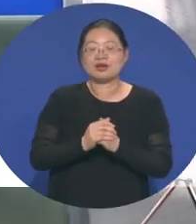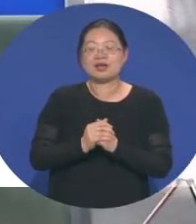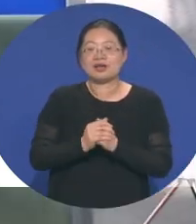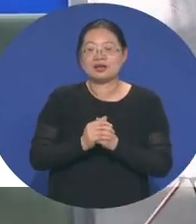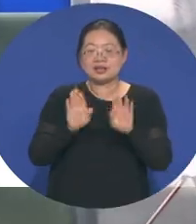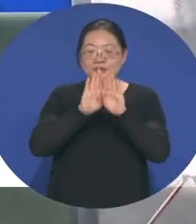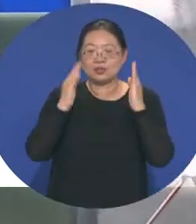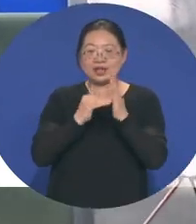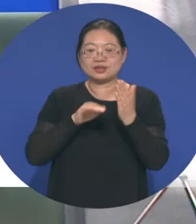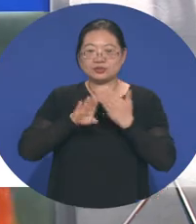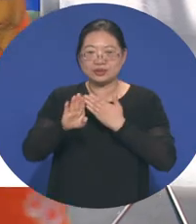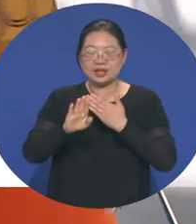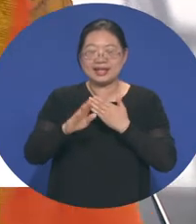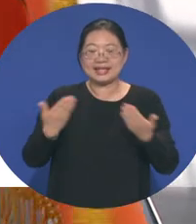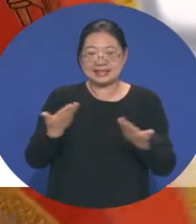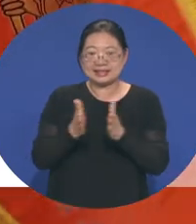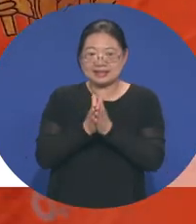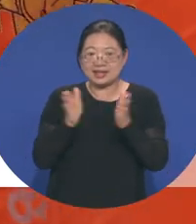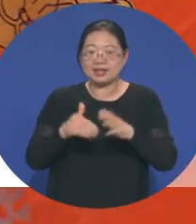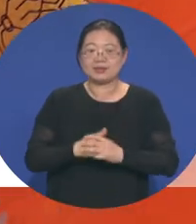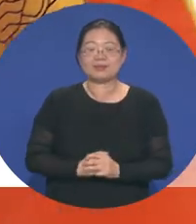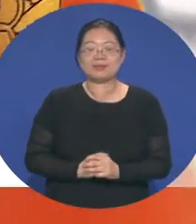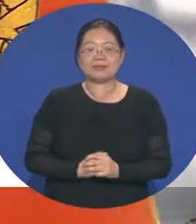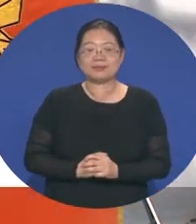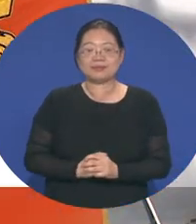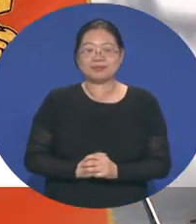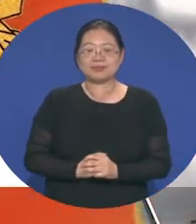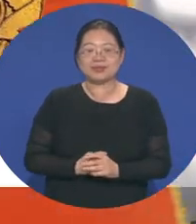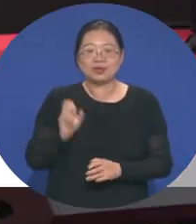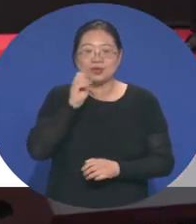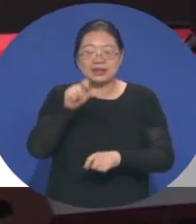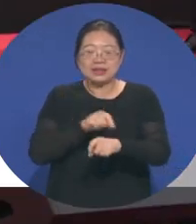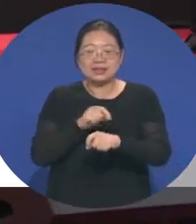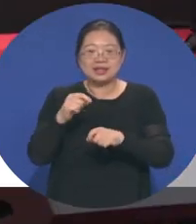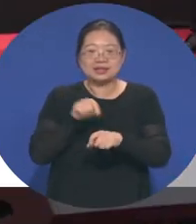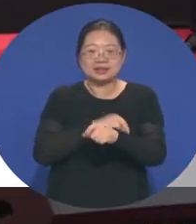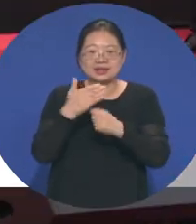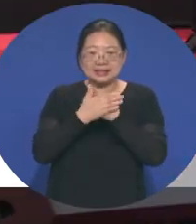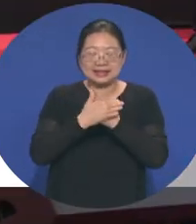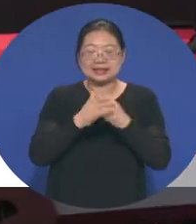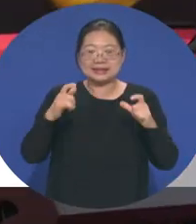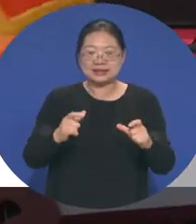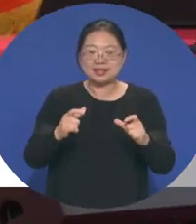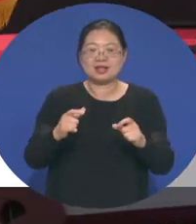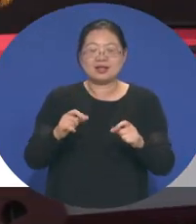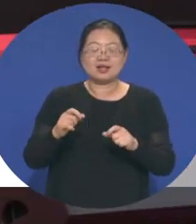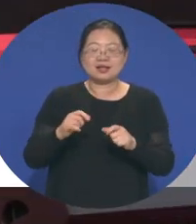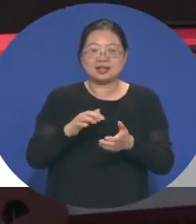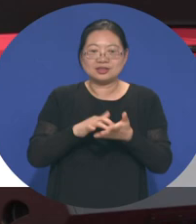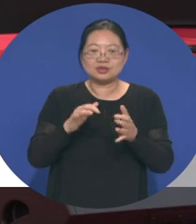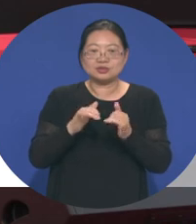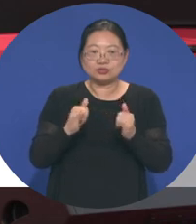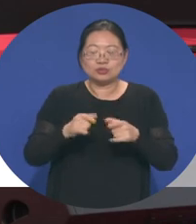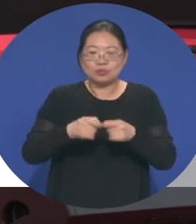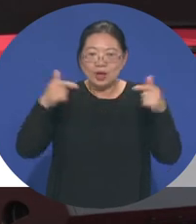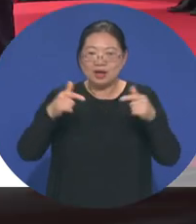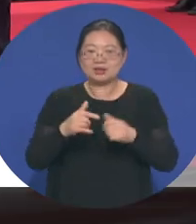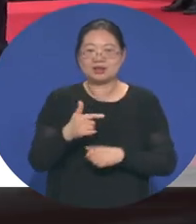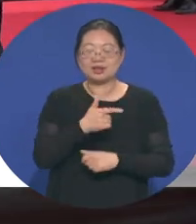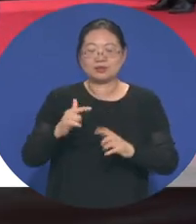하고 본격적인 업무를 시작했습니다. 용인 특례시는 급속한 인구 증가와 대규모 택지개발 조성